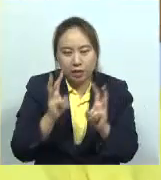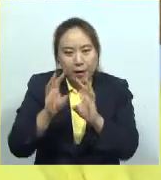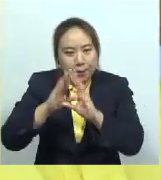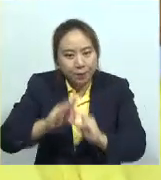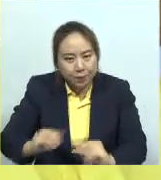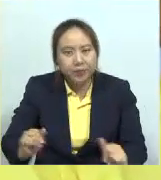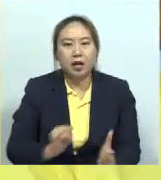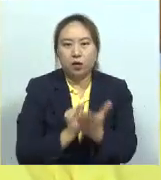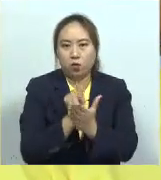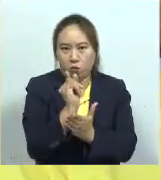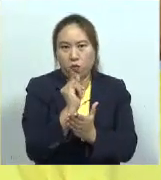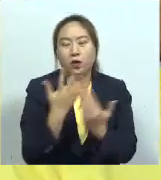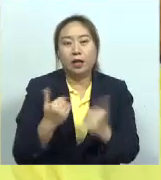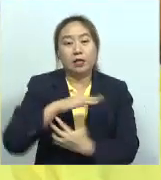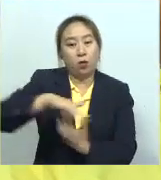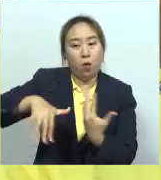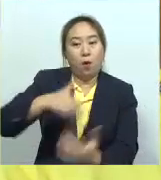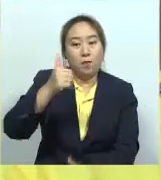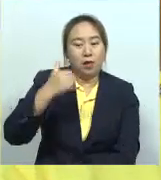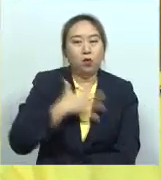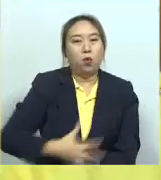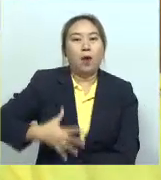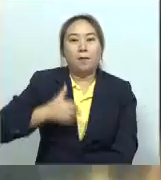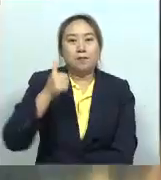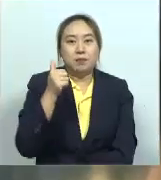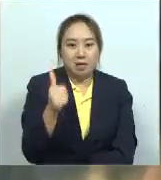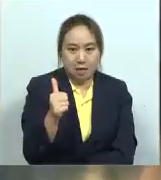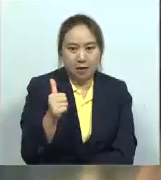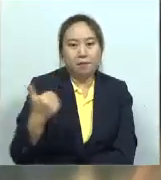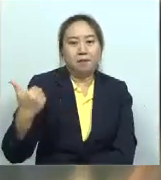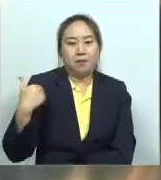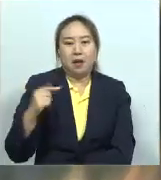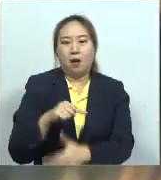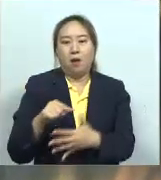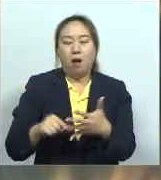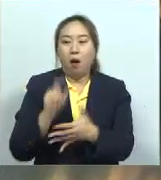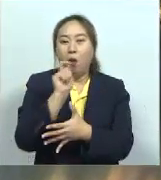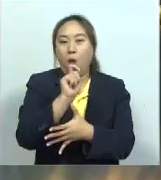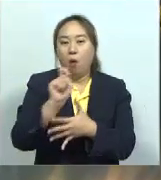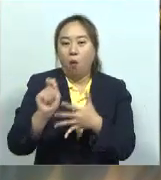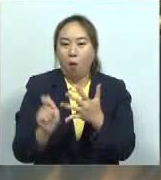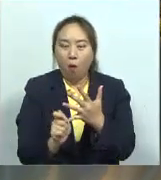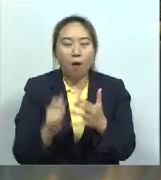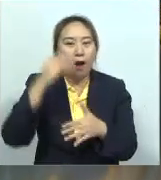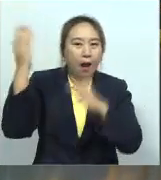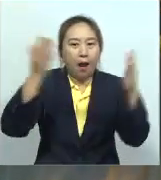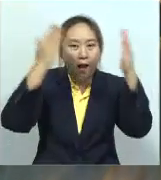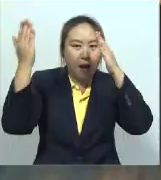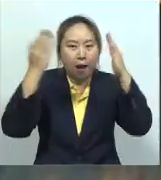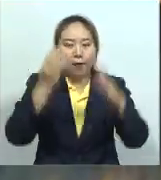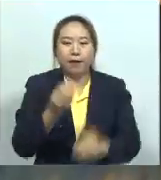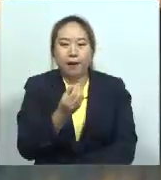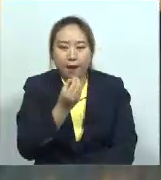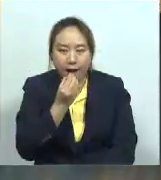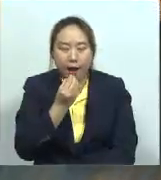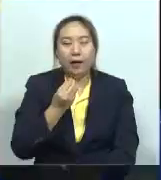ทั้งนี้เมื่อสิ่งแวดล้อมดีสุขภาพต้องดีด้วยโดยจะนำหลัก 5 อ ได้แก่อากาศอาหารอารมณ์อุจจาระและออกก